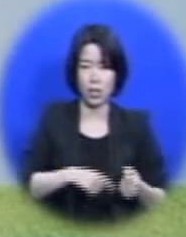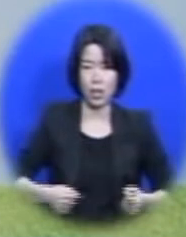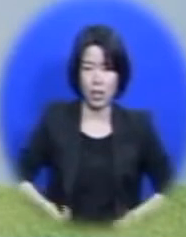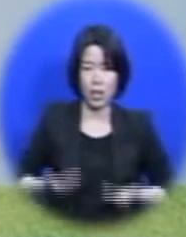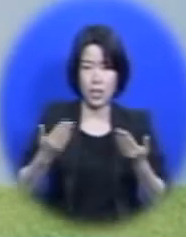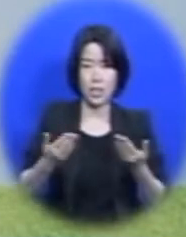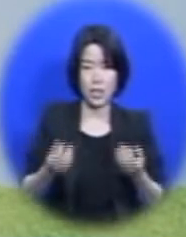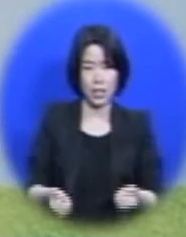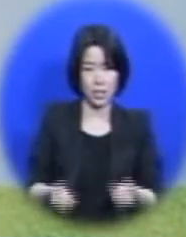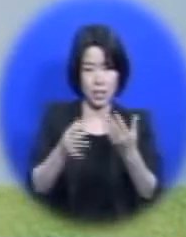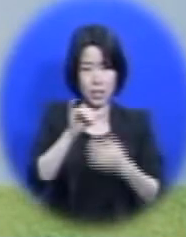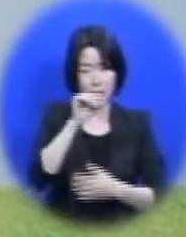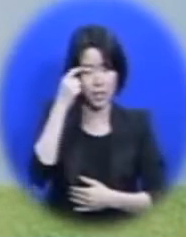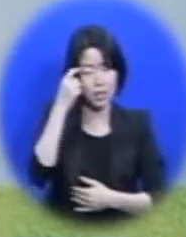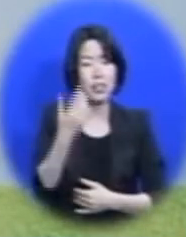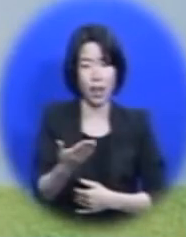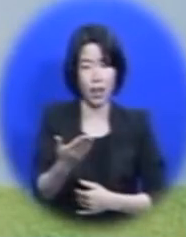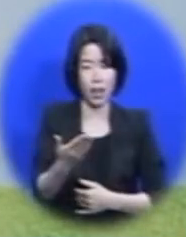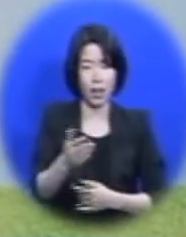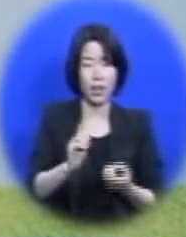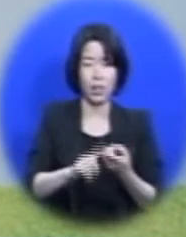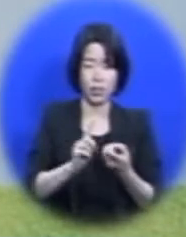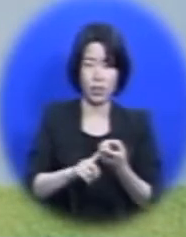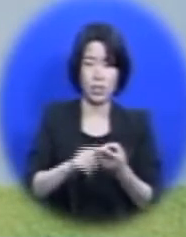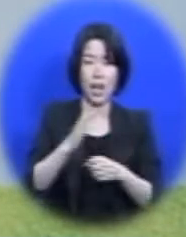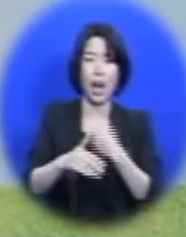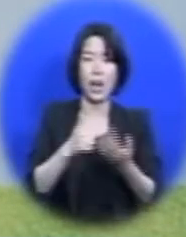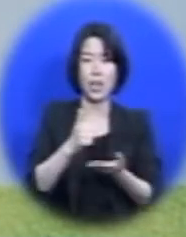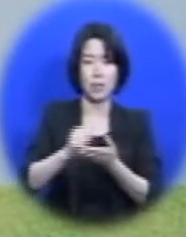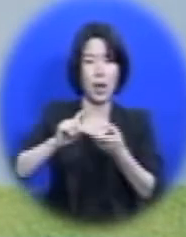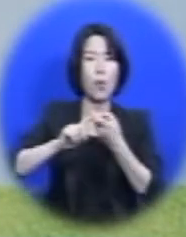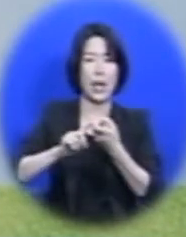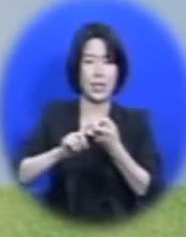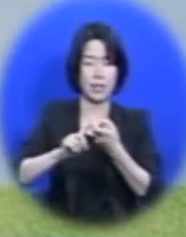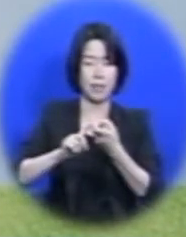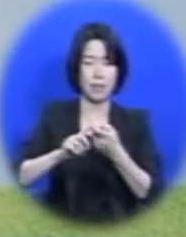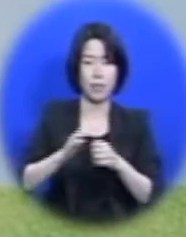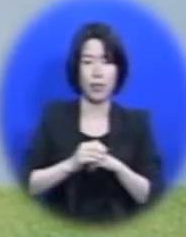건가 하는 것이 하나님의 관심사라는 겁니다.